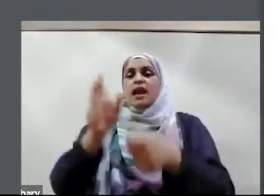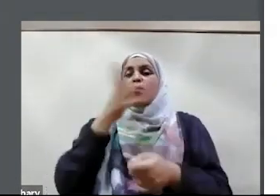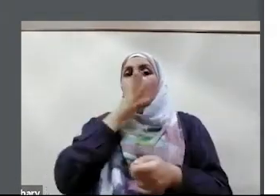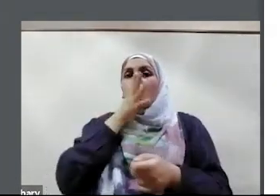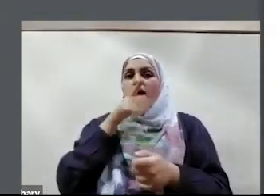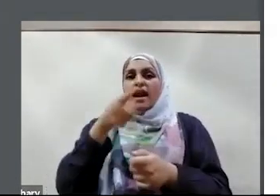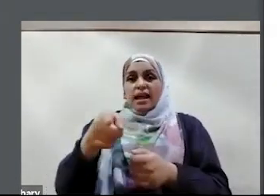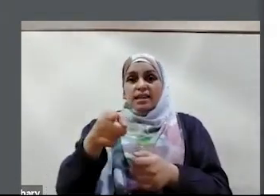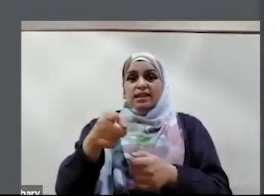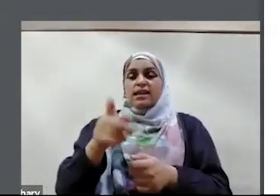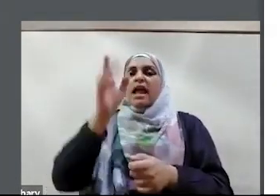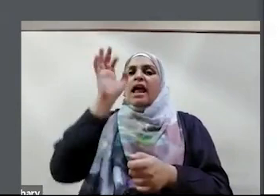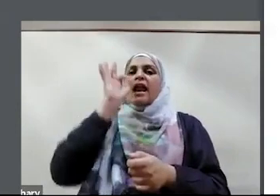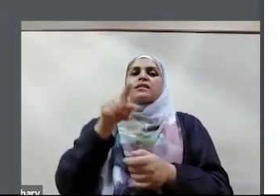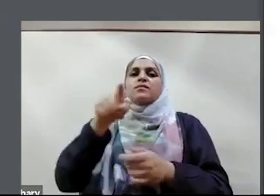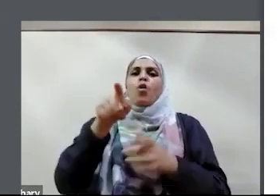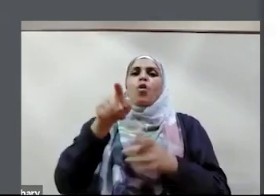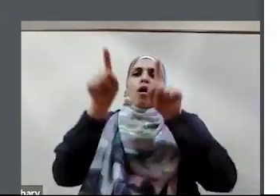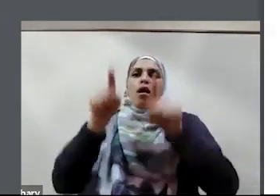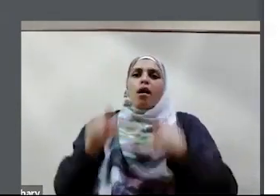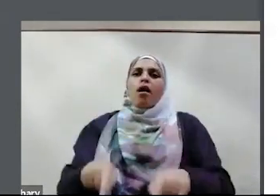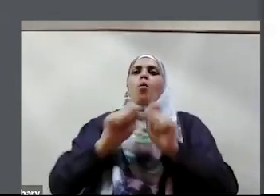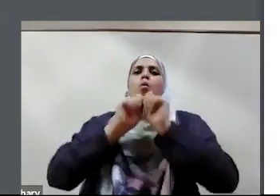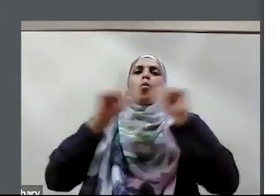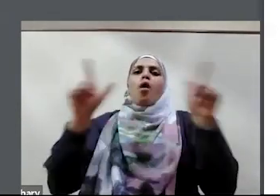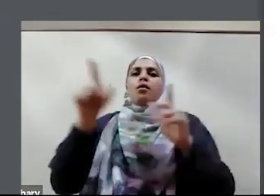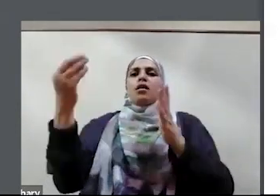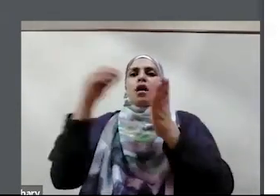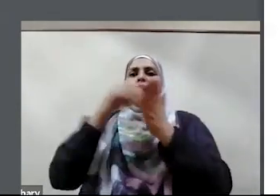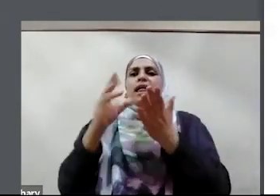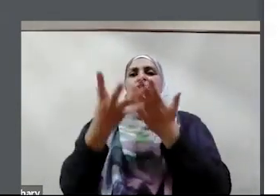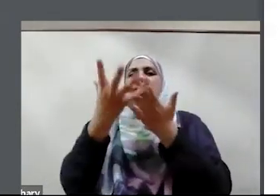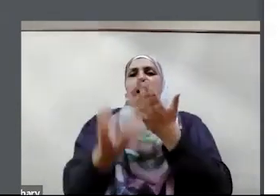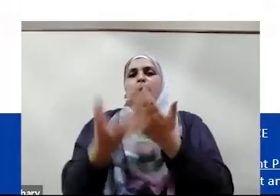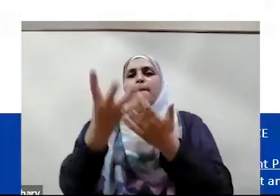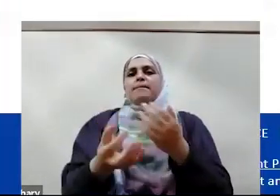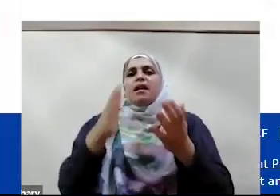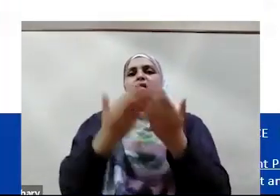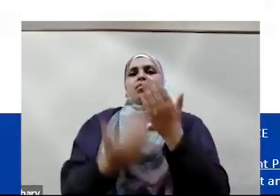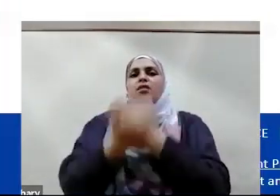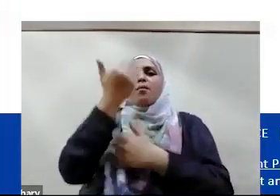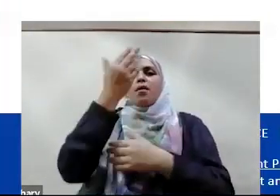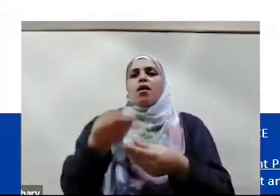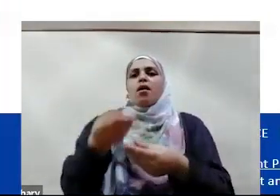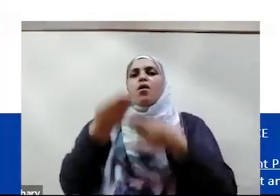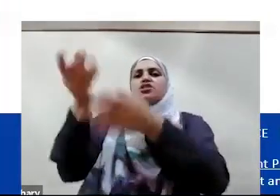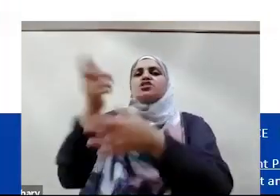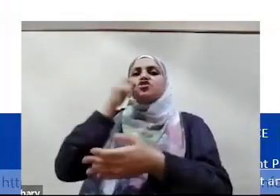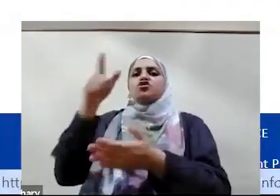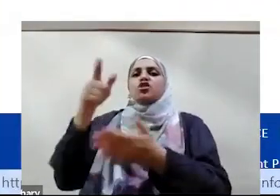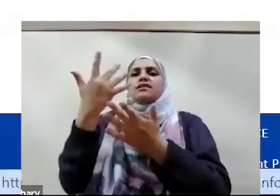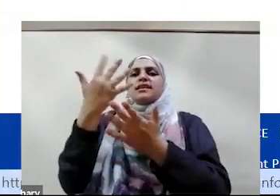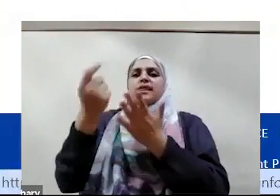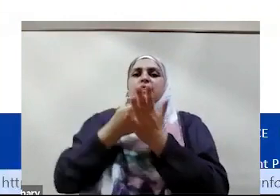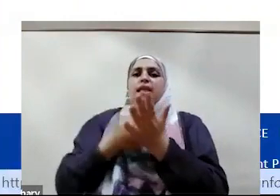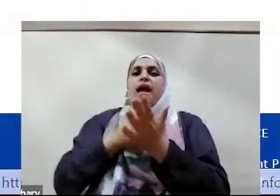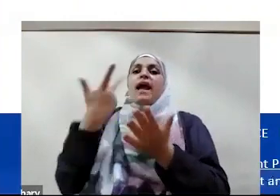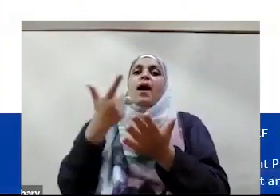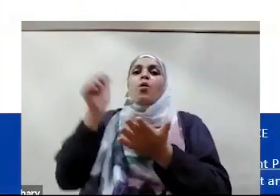دي الفورمة اللي انتوا بتعملوا لها داونلود وتطبعوها والشخص يقدر يملاها بخط الإيد.